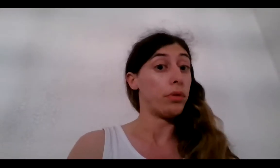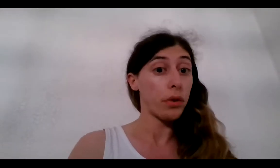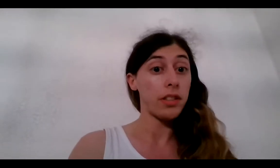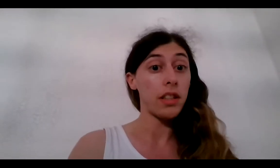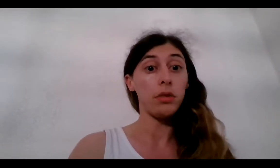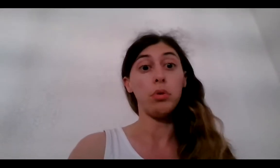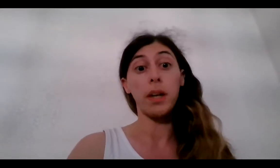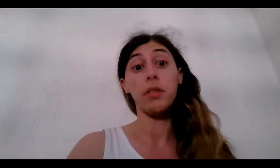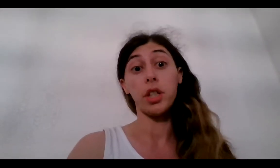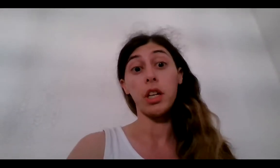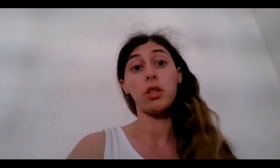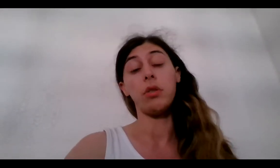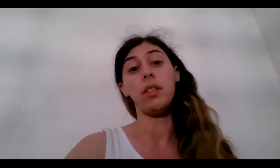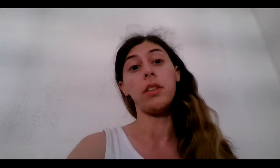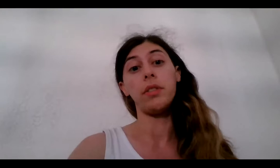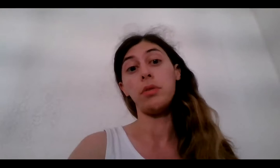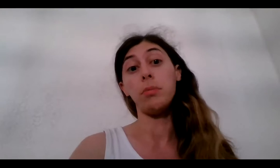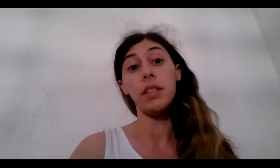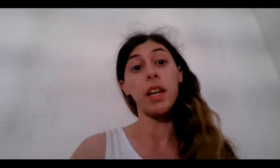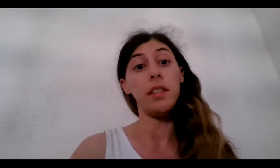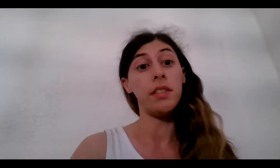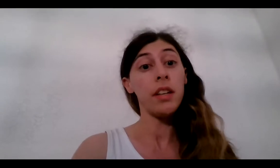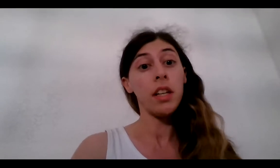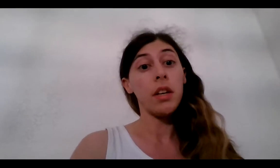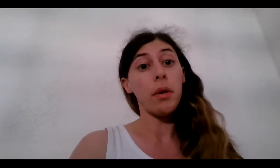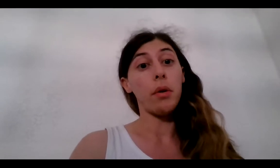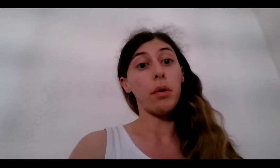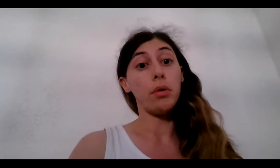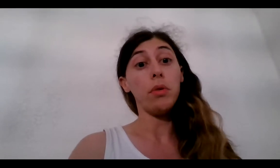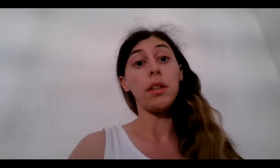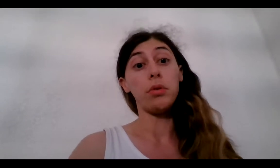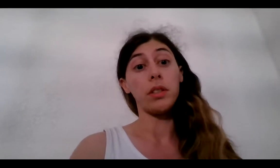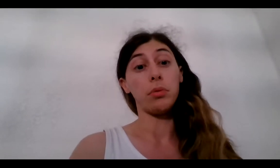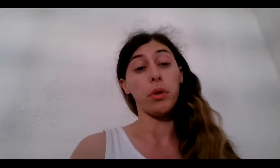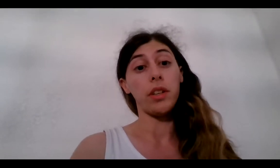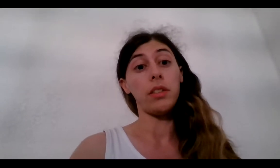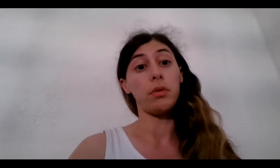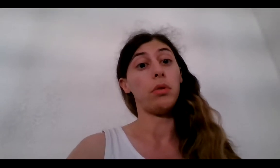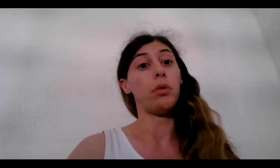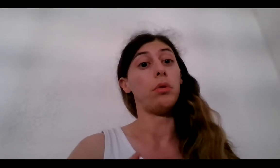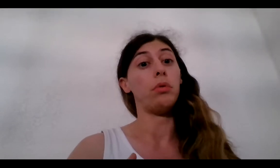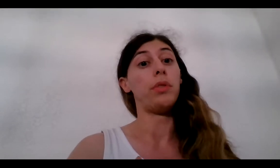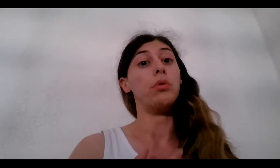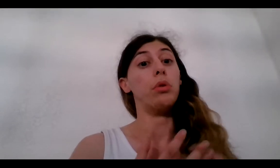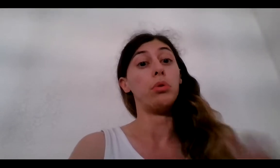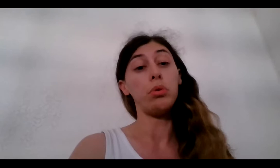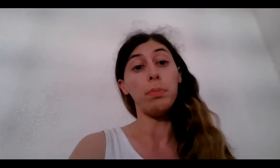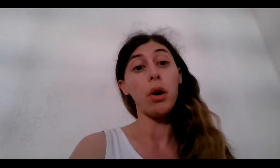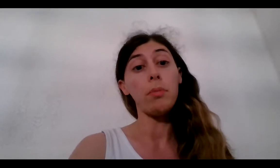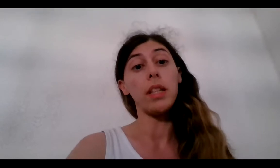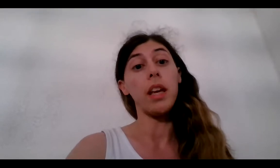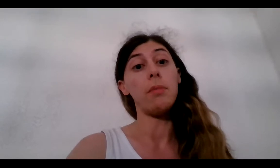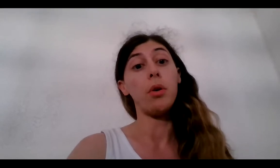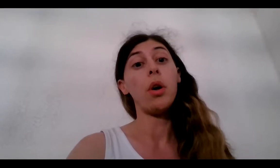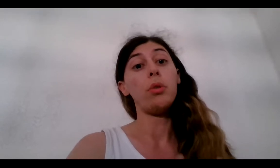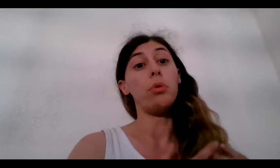contexte français de prise en charge des transitions médicalisées. Nous, à l'association Transat, on fait de l'autosupport,